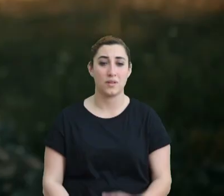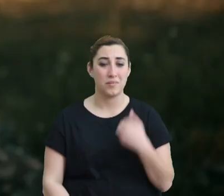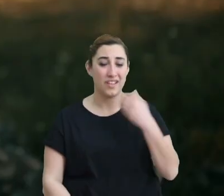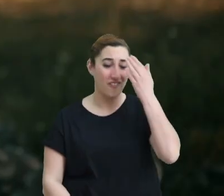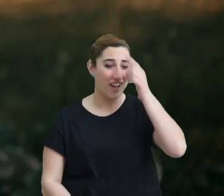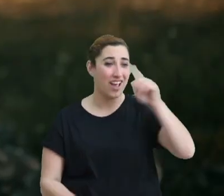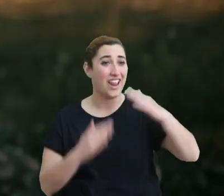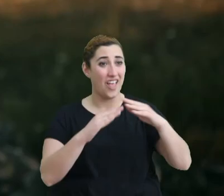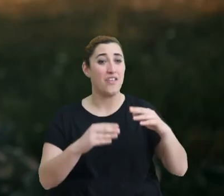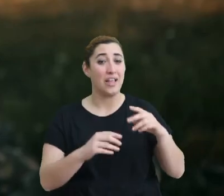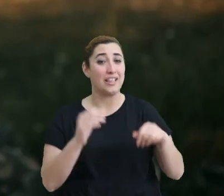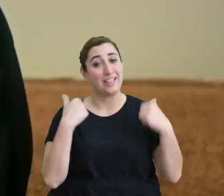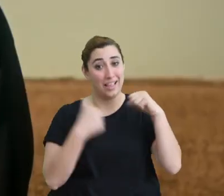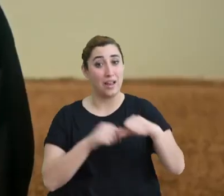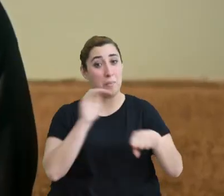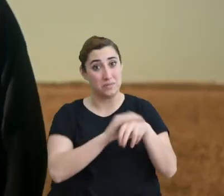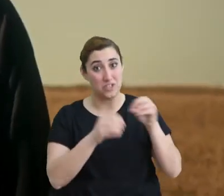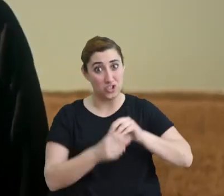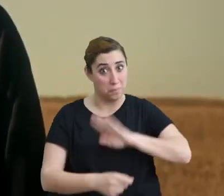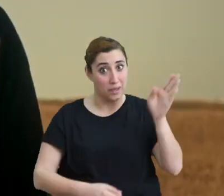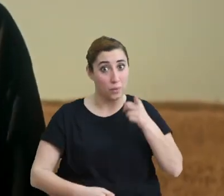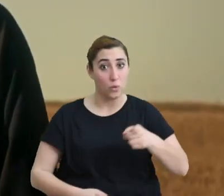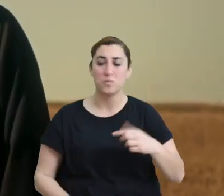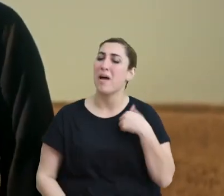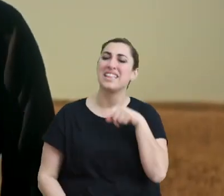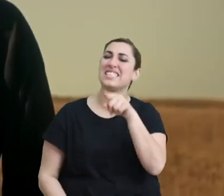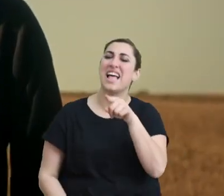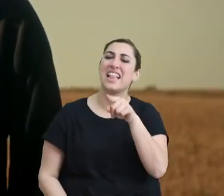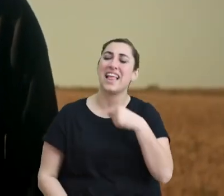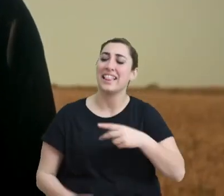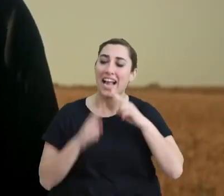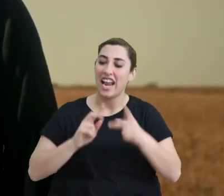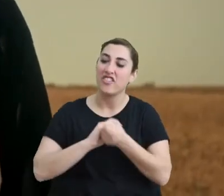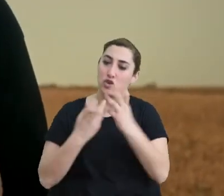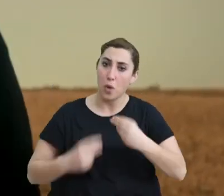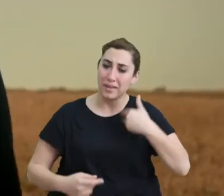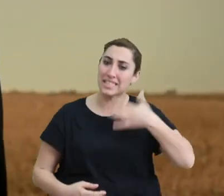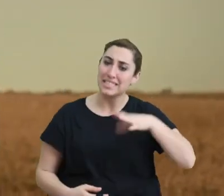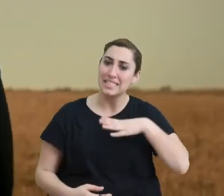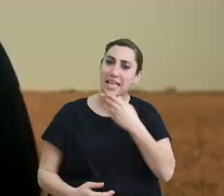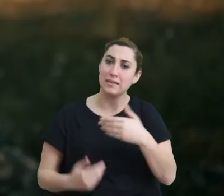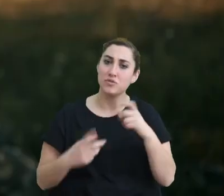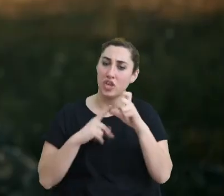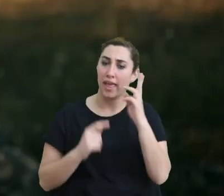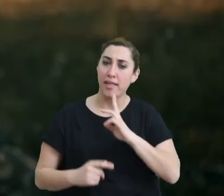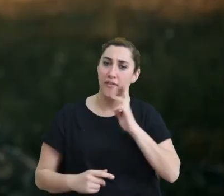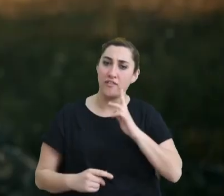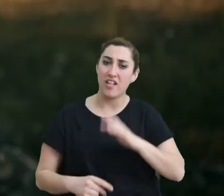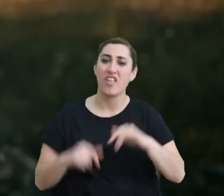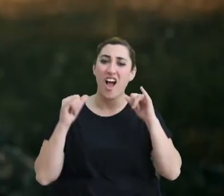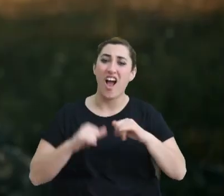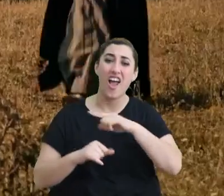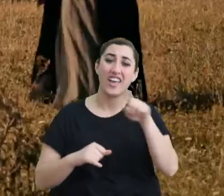Fakirhanemizi basmaya mı gidersin gene? Ben senden beyanını değiştirmeni istemiştim Şeyh Efendi.